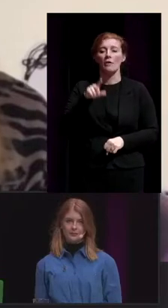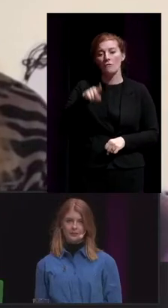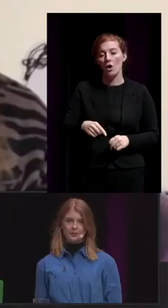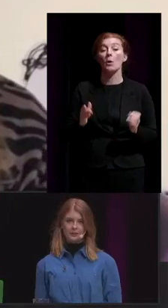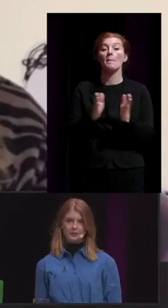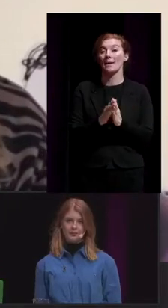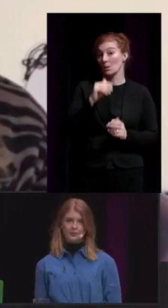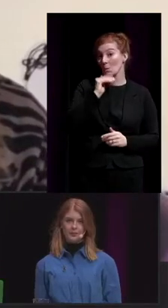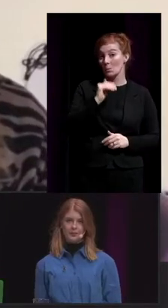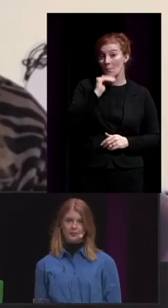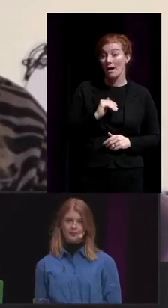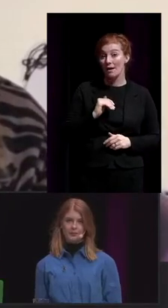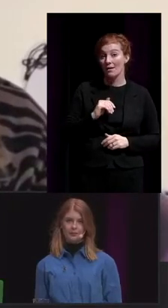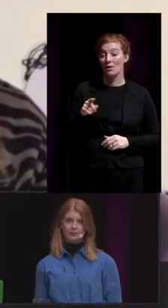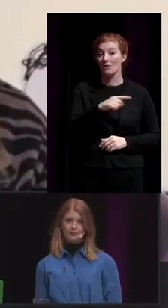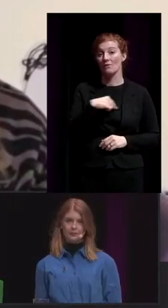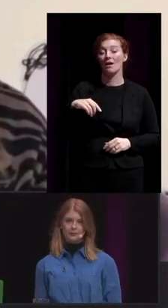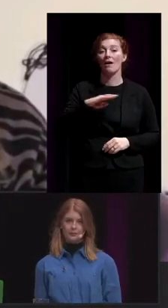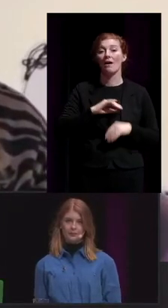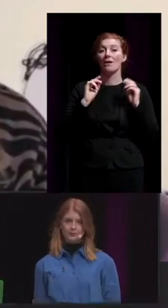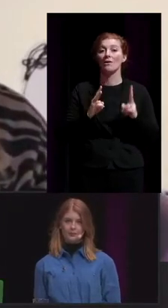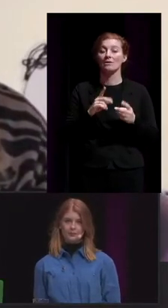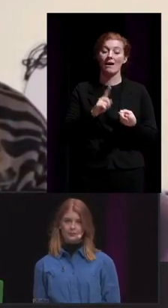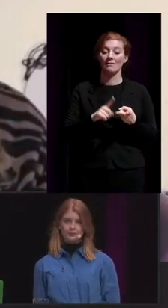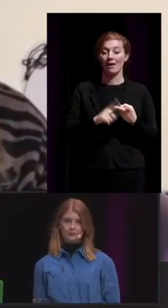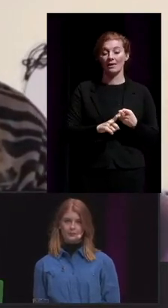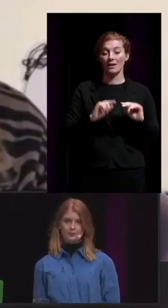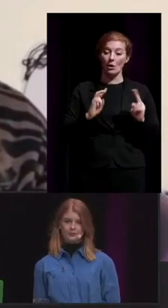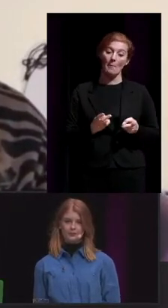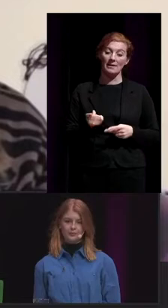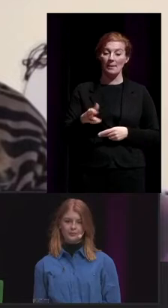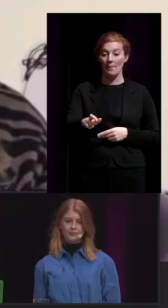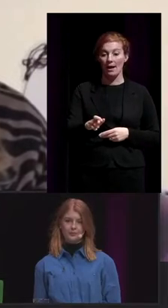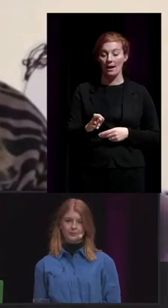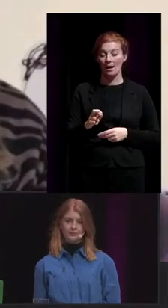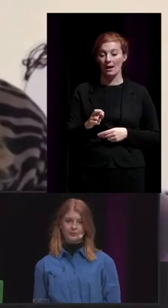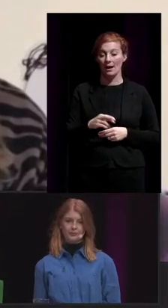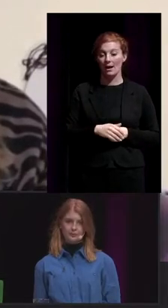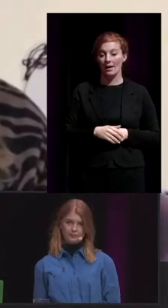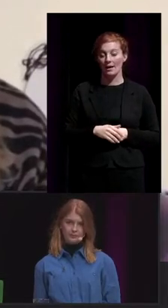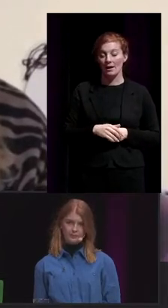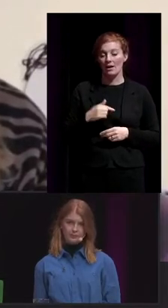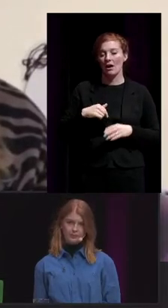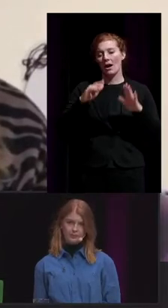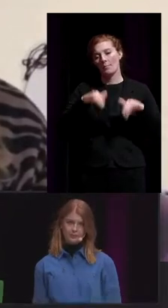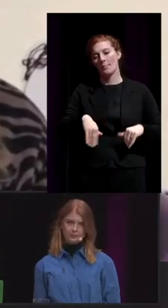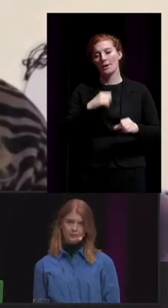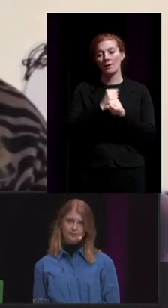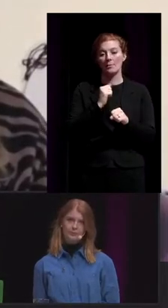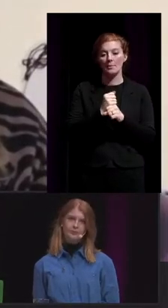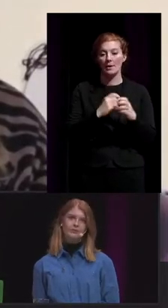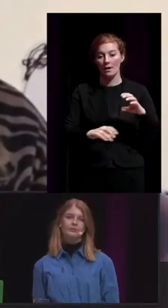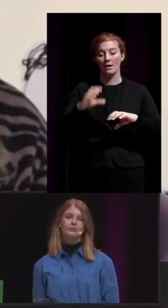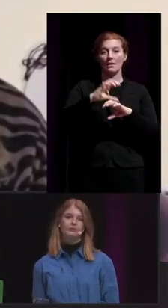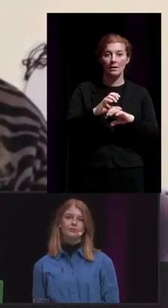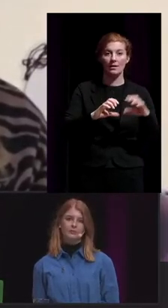Vi har andra saker, till exempel massor år sedan. Vi har jobbat och liksom försökt bygga på